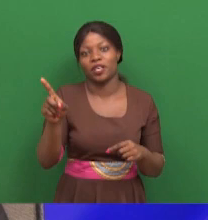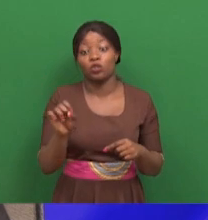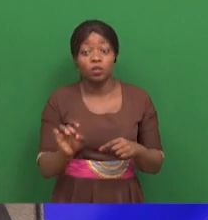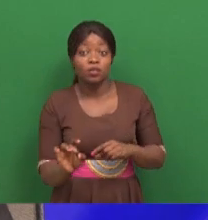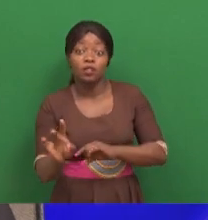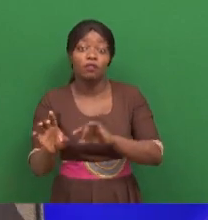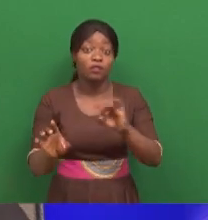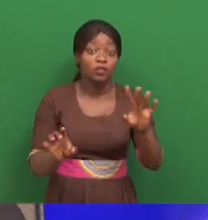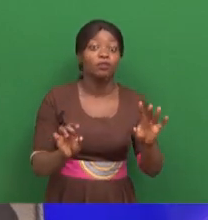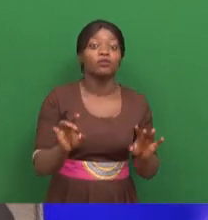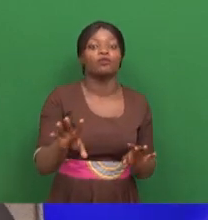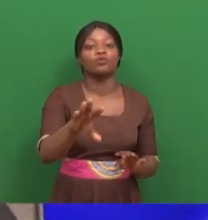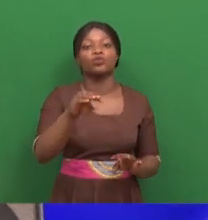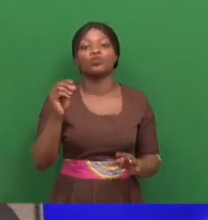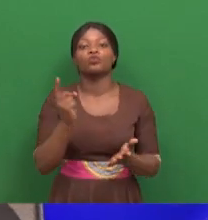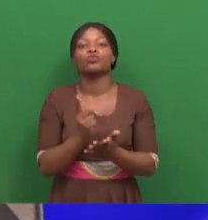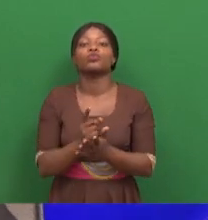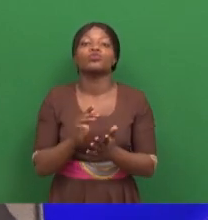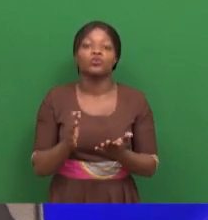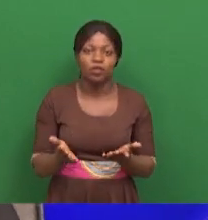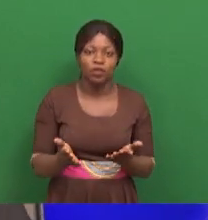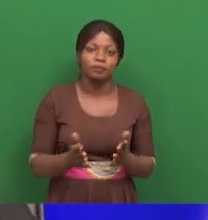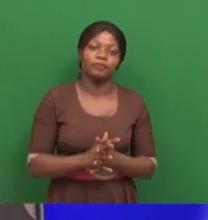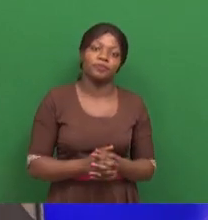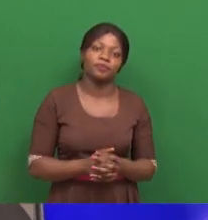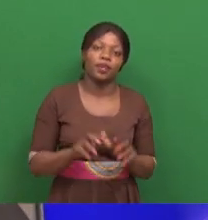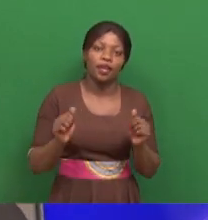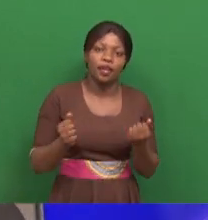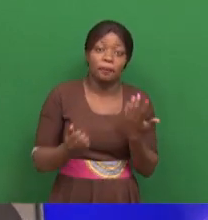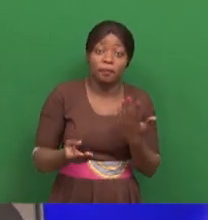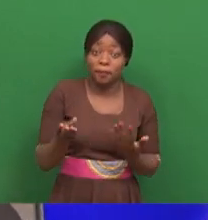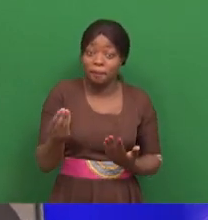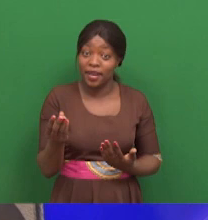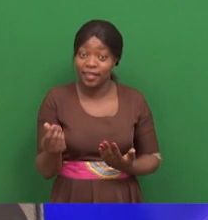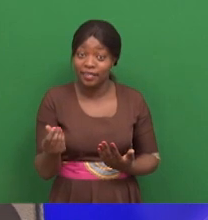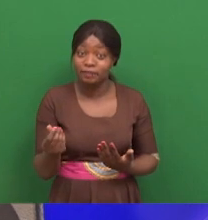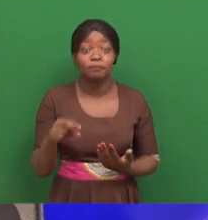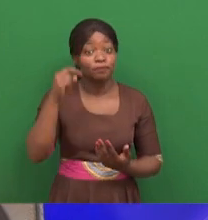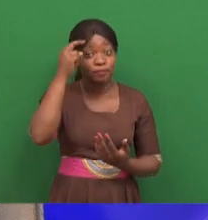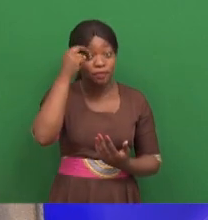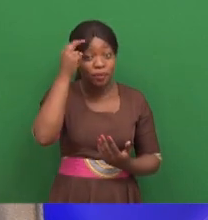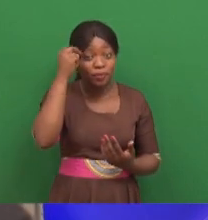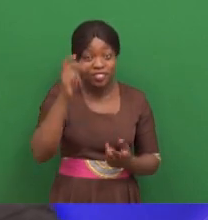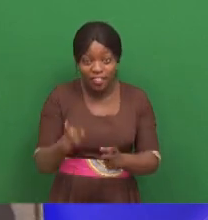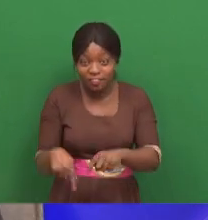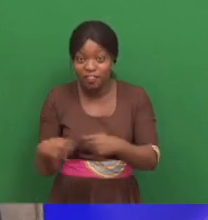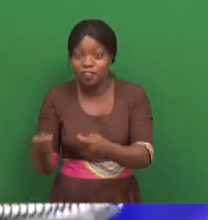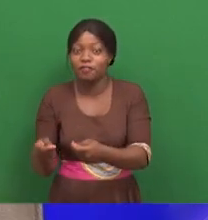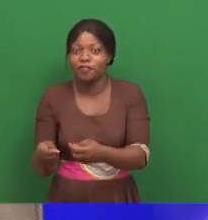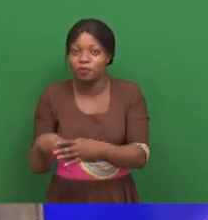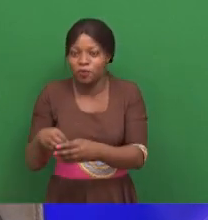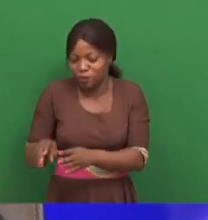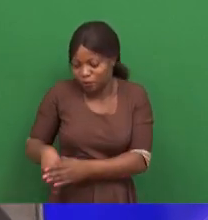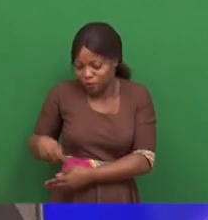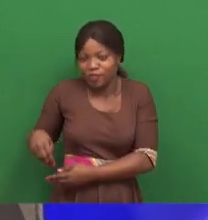kuwarira tiri ipapo ndouya pane vataura mukoma kuti no pane mari iri kuenda kumapurisa ichipiwa kunzi iyi